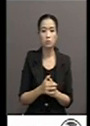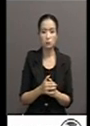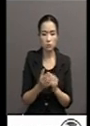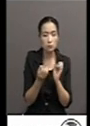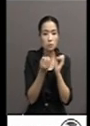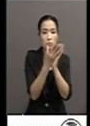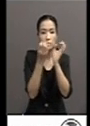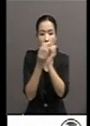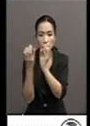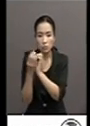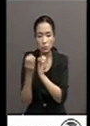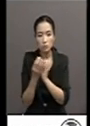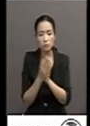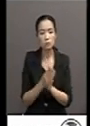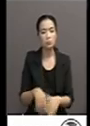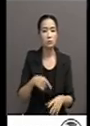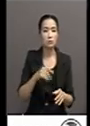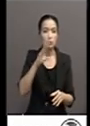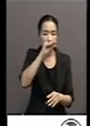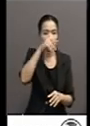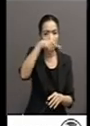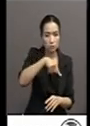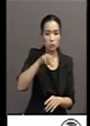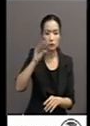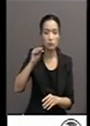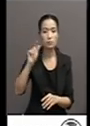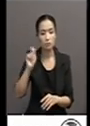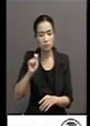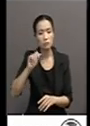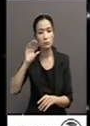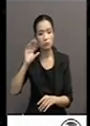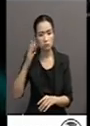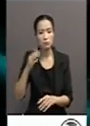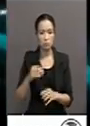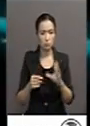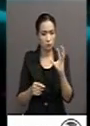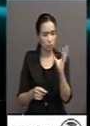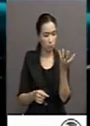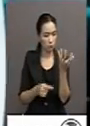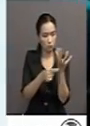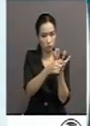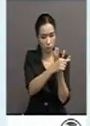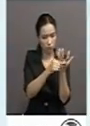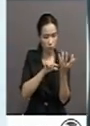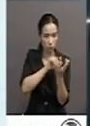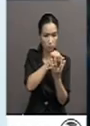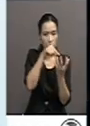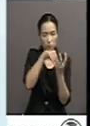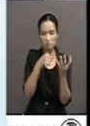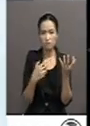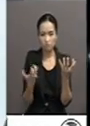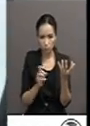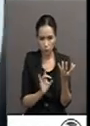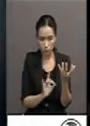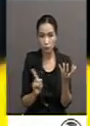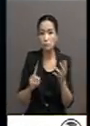ทิตย์ที่สุดอย่างดาวพุธและดาวอังคารด้วยแต่มีความเป็นไปได้ว่าแกนโลกที่เป็นหินจะยังคงอยู่ผลวิจัยดังกล่